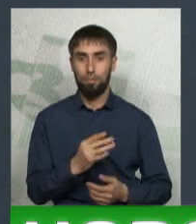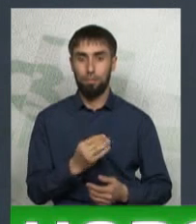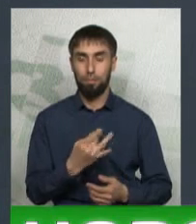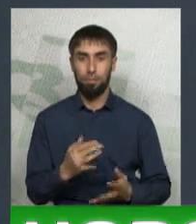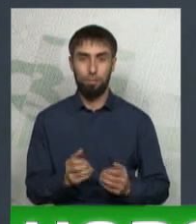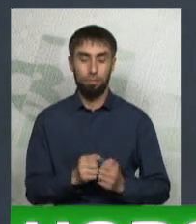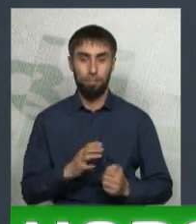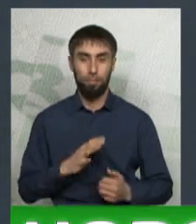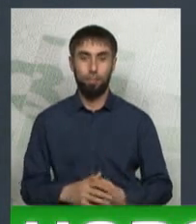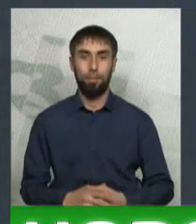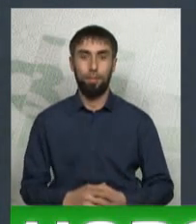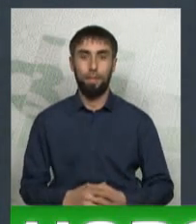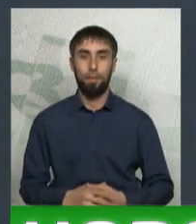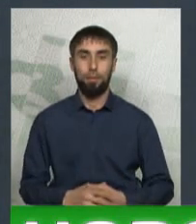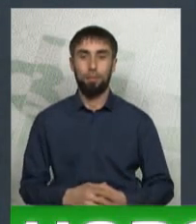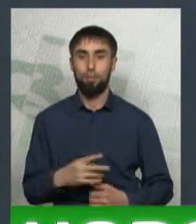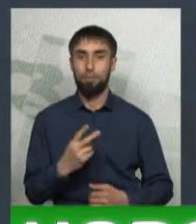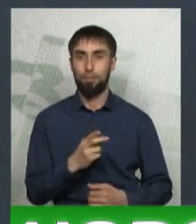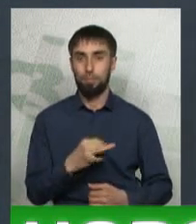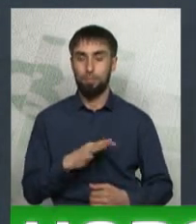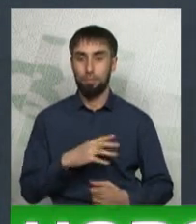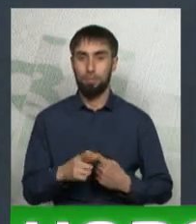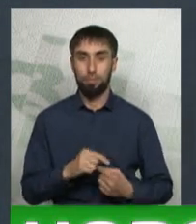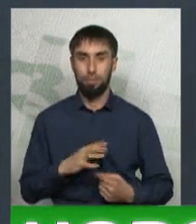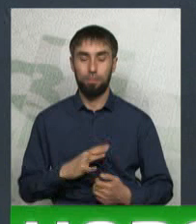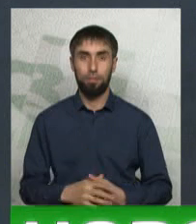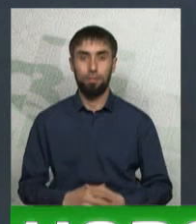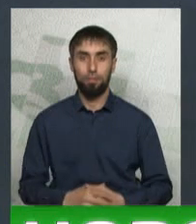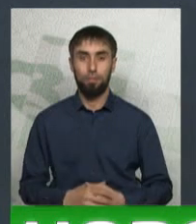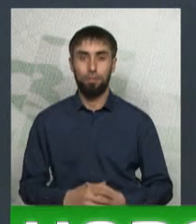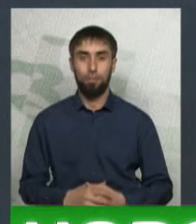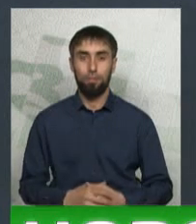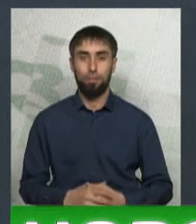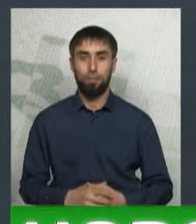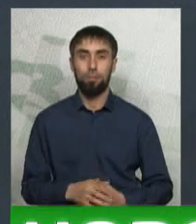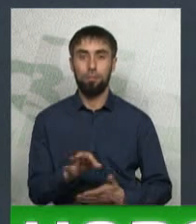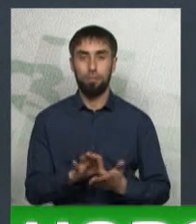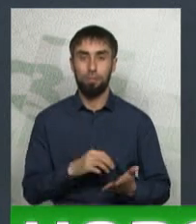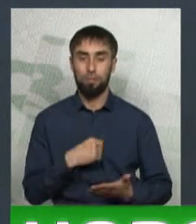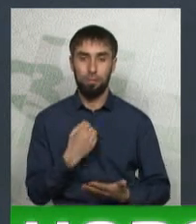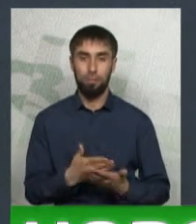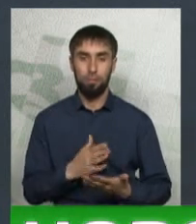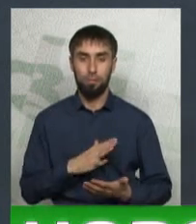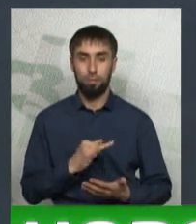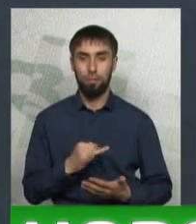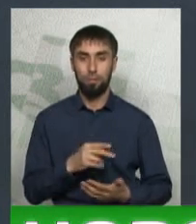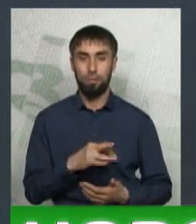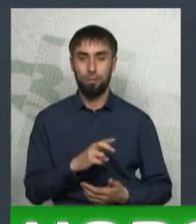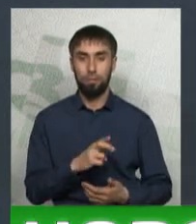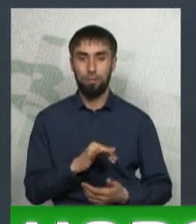да. Второй бой, а латерсу. На сразу атирас, так